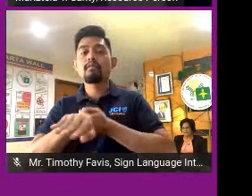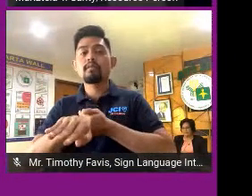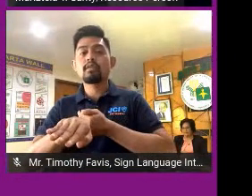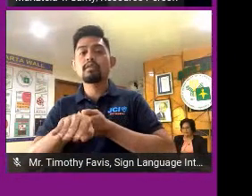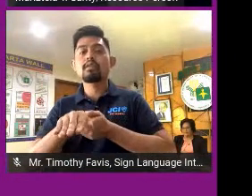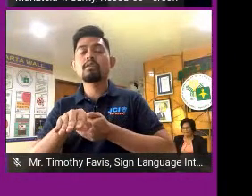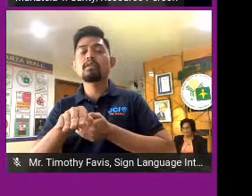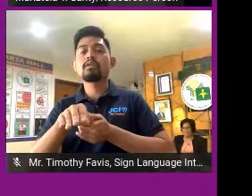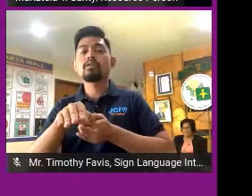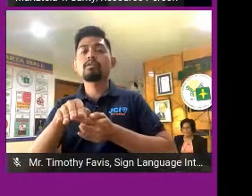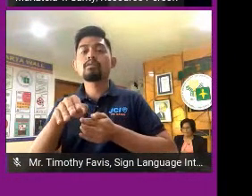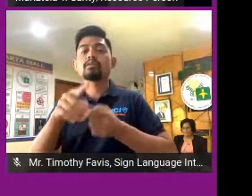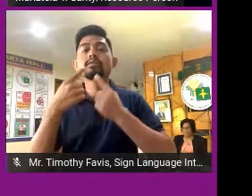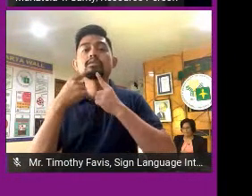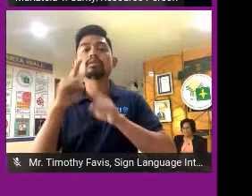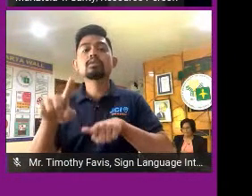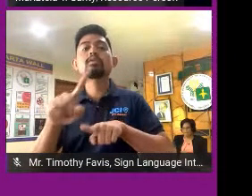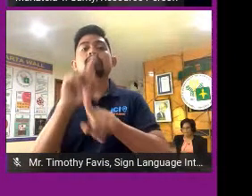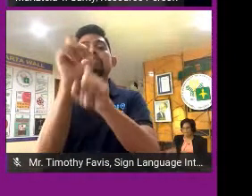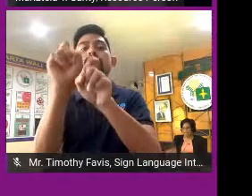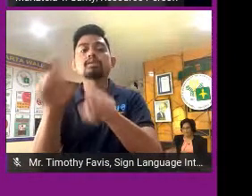exercise.